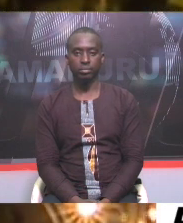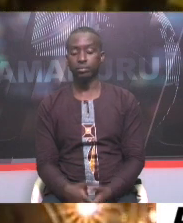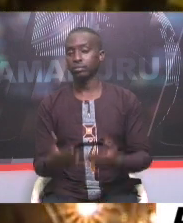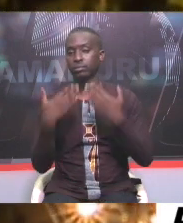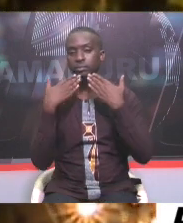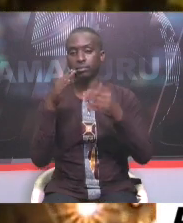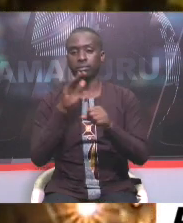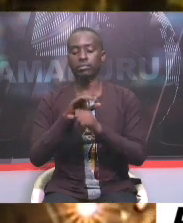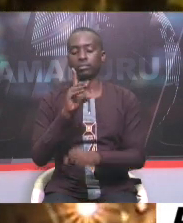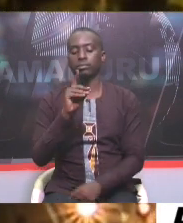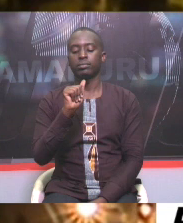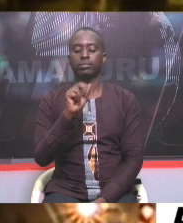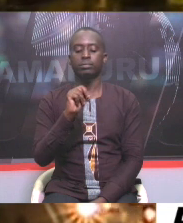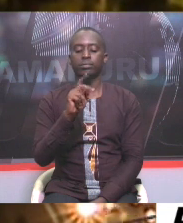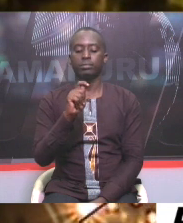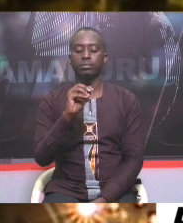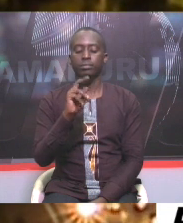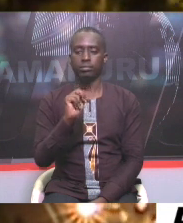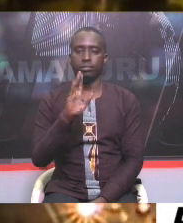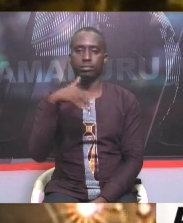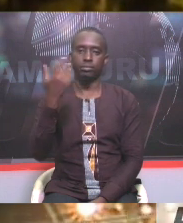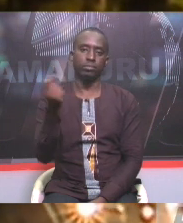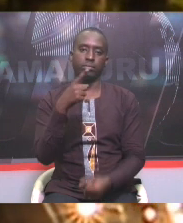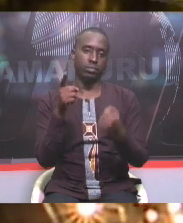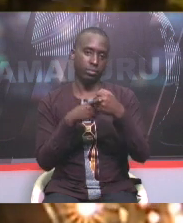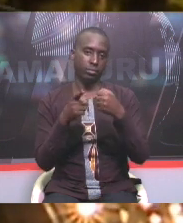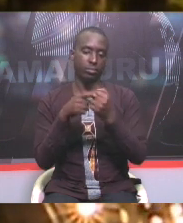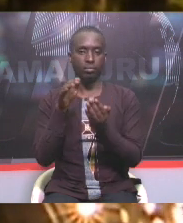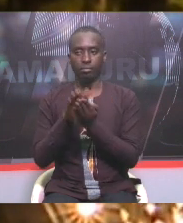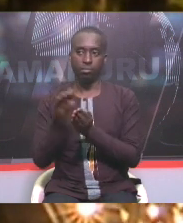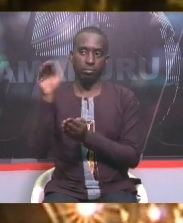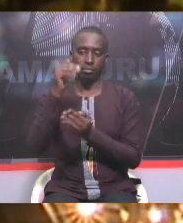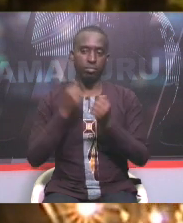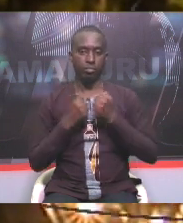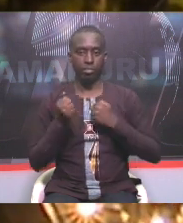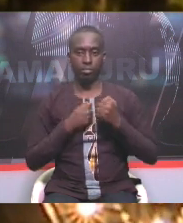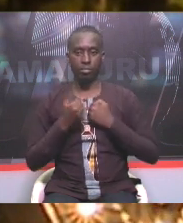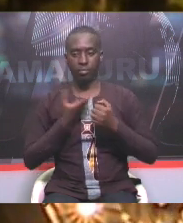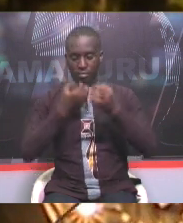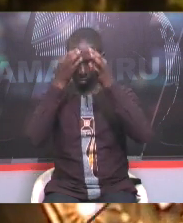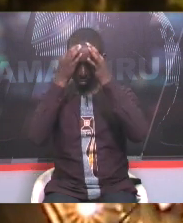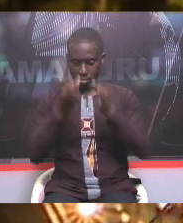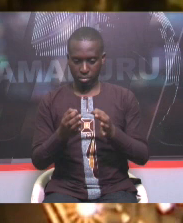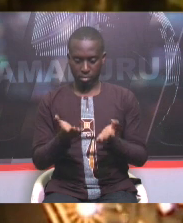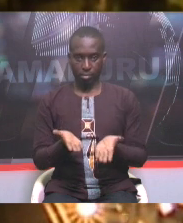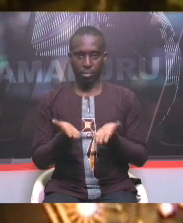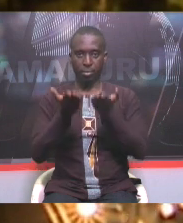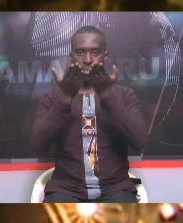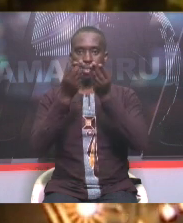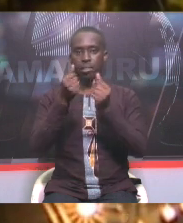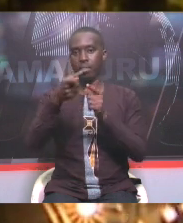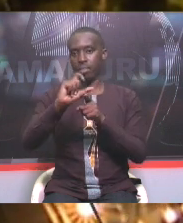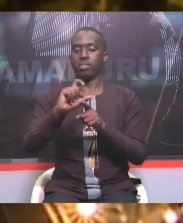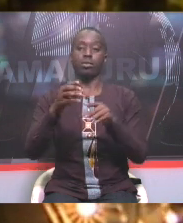arakoze cyane Danton Gasigwa naho nyuma y'amezi atandatu Banki Nkuru y'u Rwanda ifasha umwanzuro wo guhangana n'izamuka ry'ibiciro